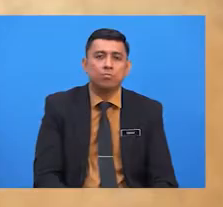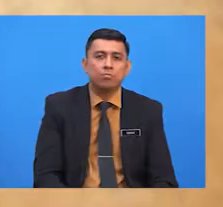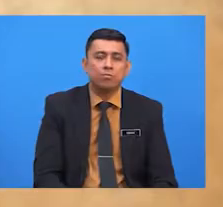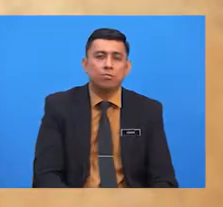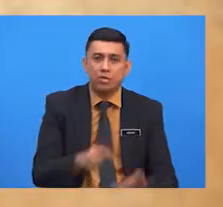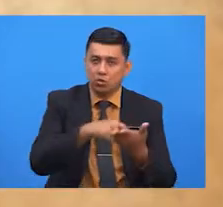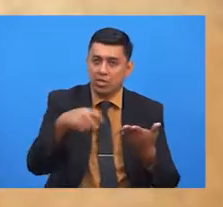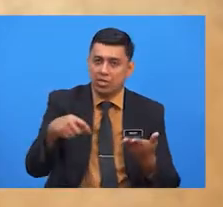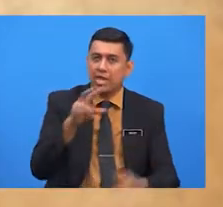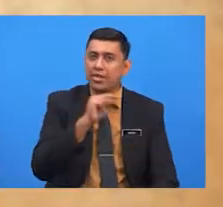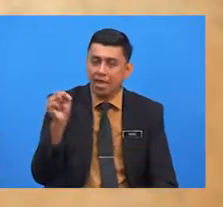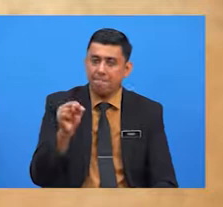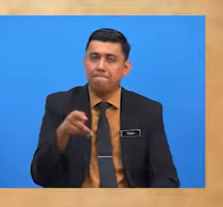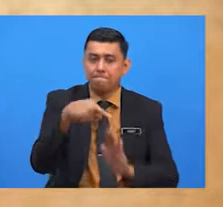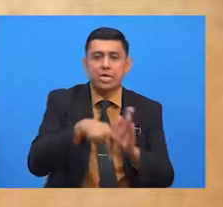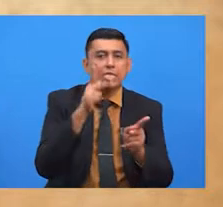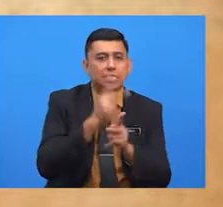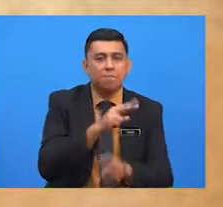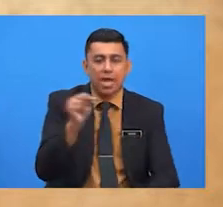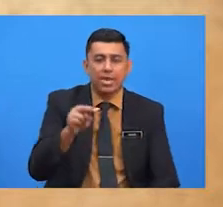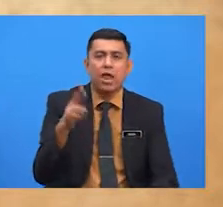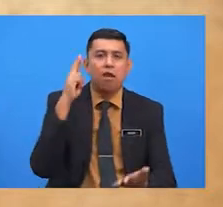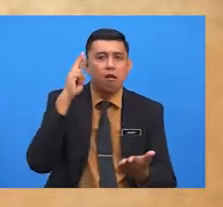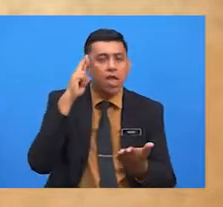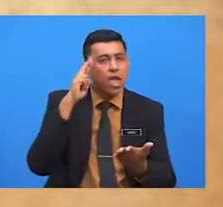tulisan dan penyimpanan rekod.